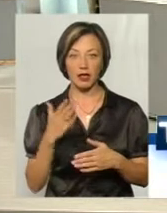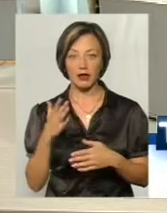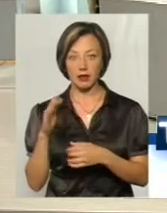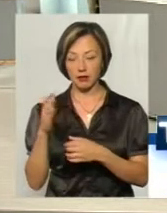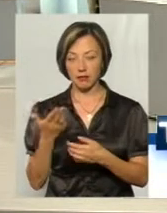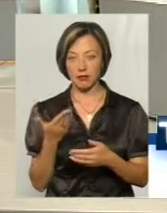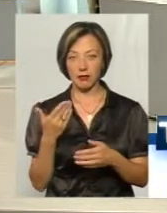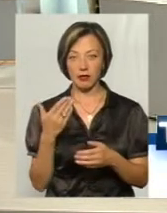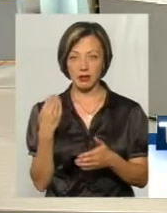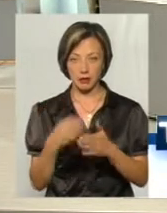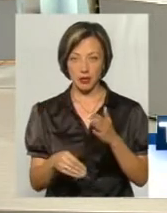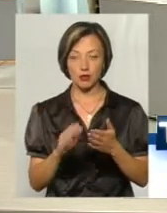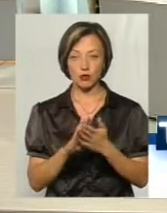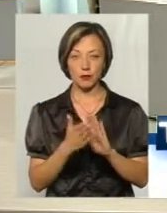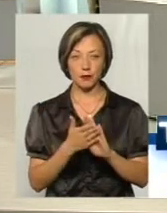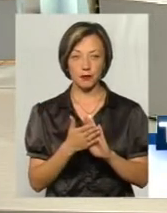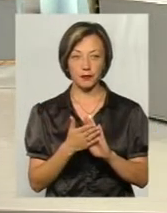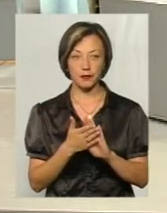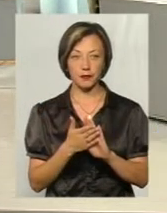дискримінаційна умова?